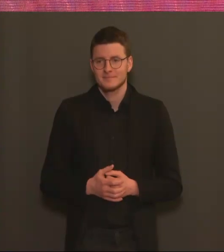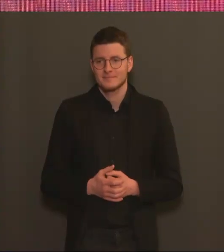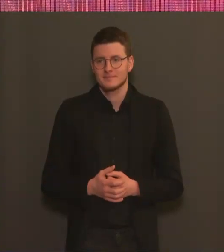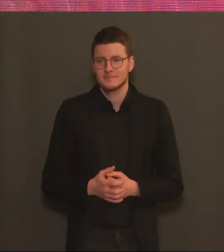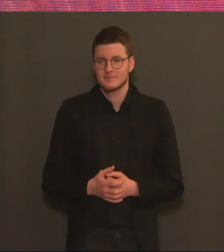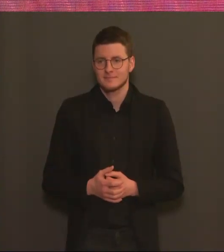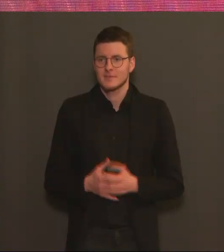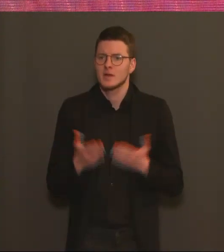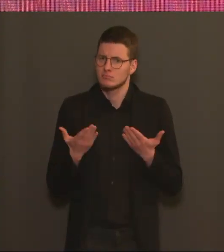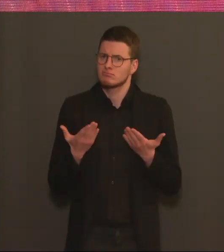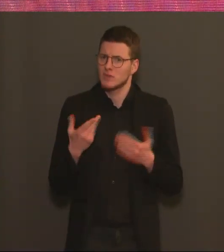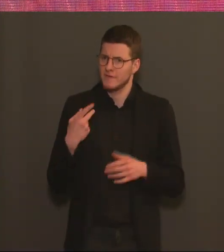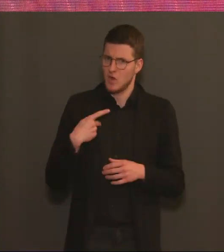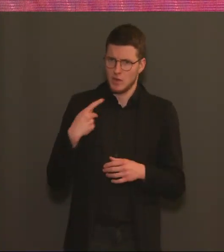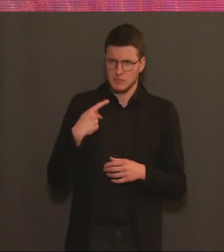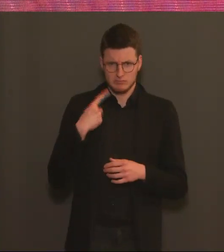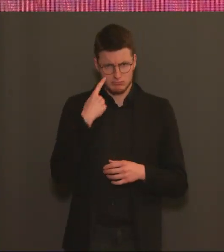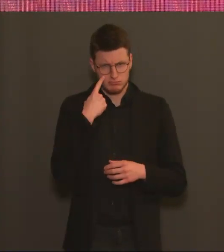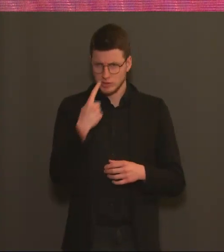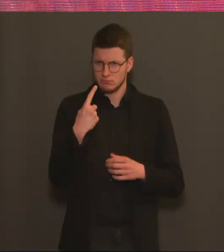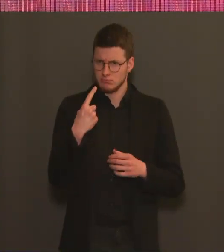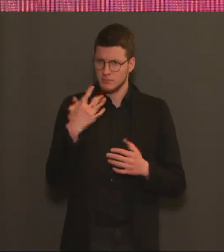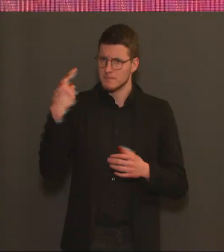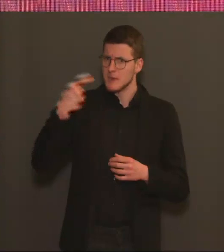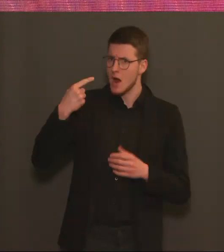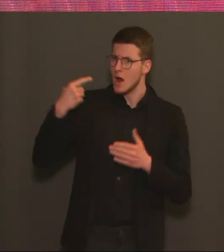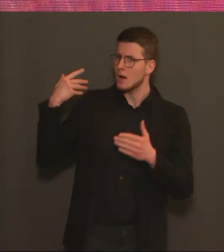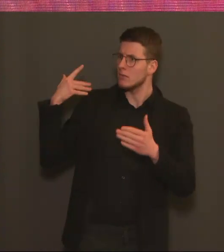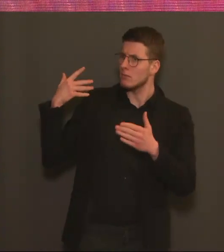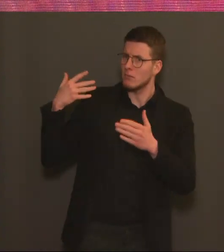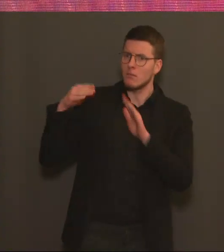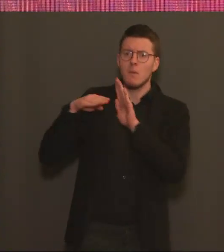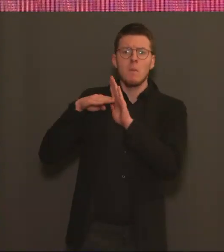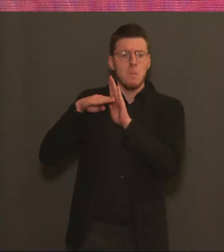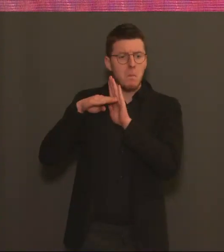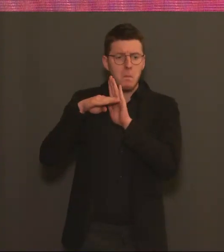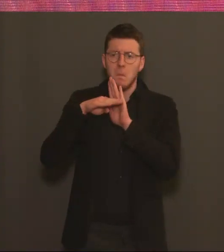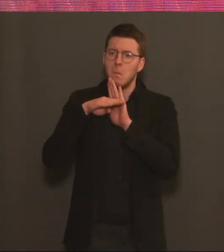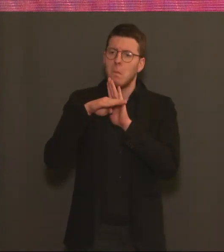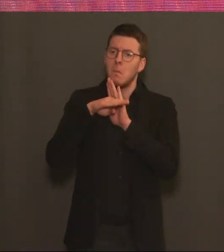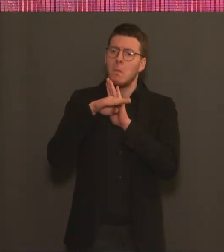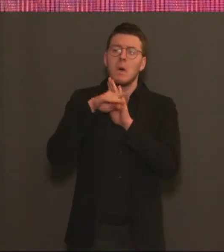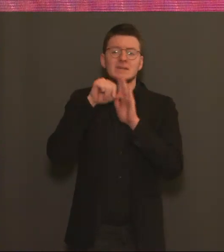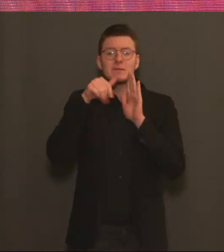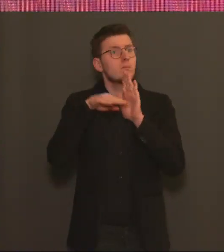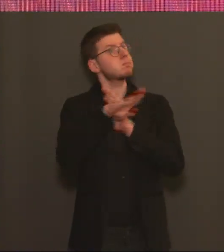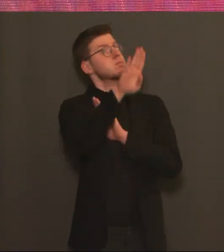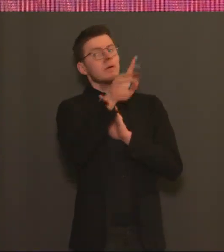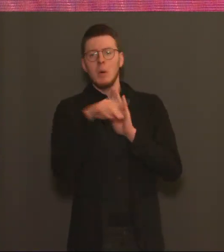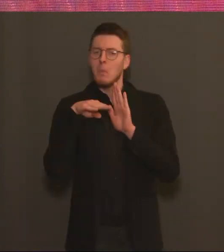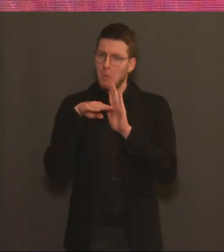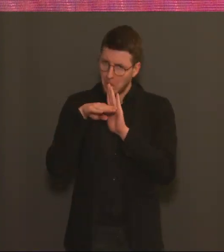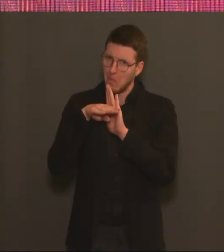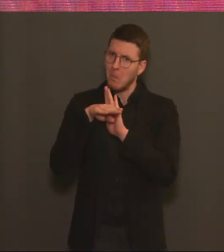Voorlopig ziet het er naar uit dat we het plateau van de voorbije maanden nog niet gaan verlaten. Een exponentiële stijging